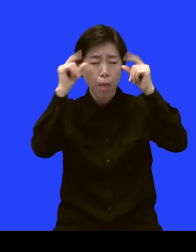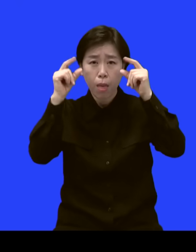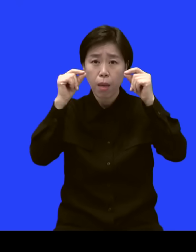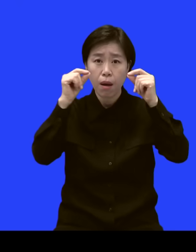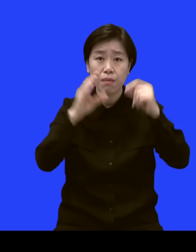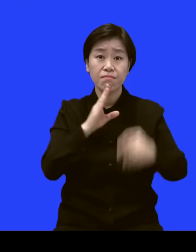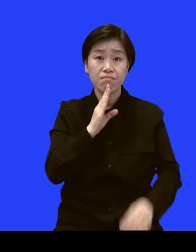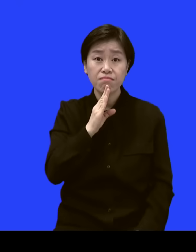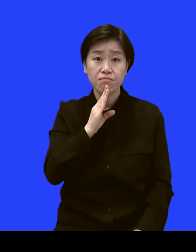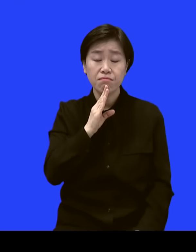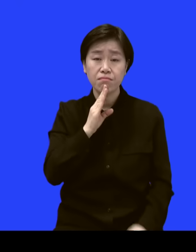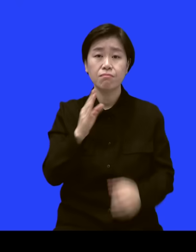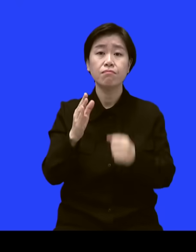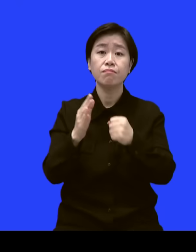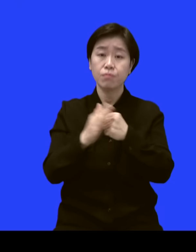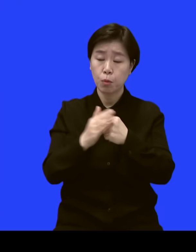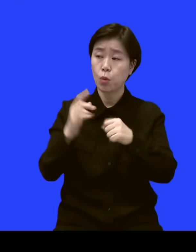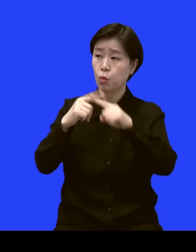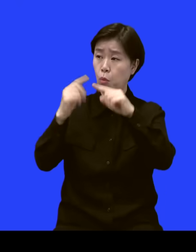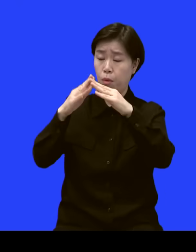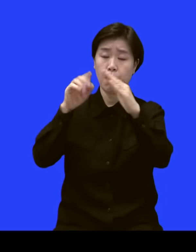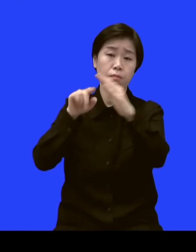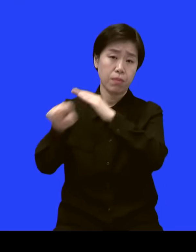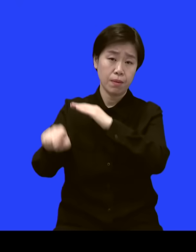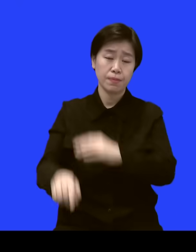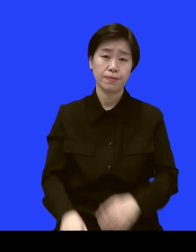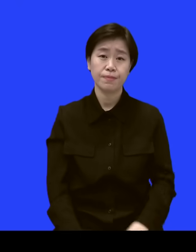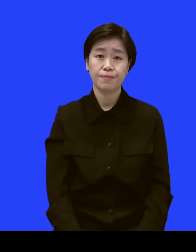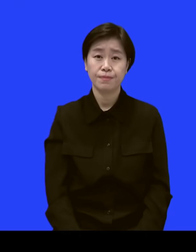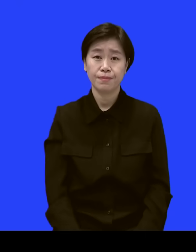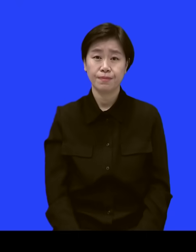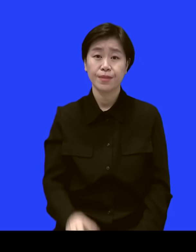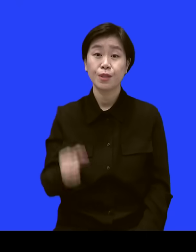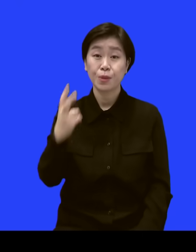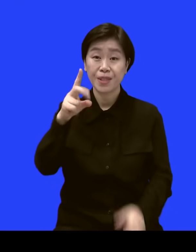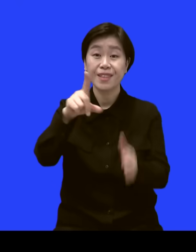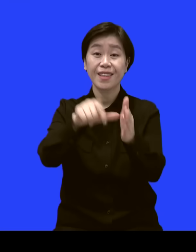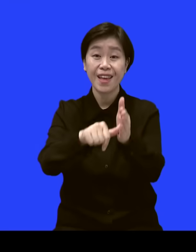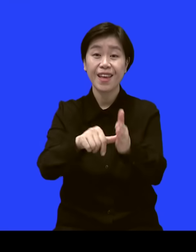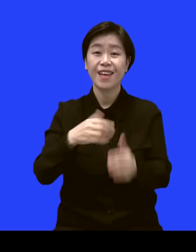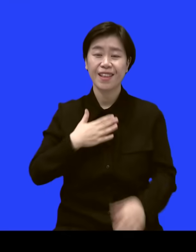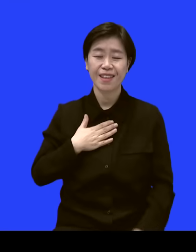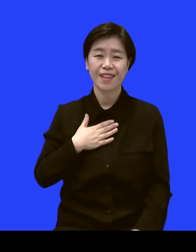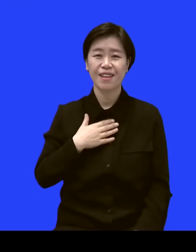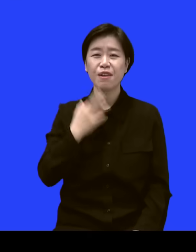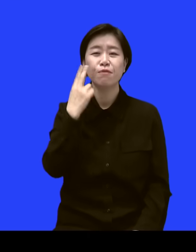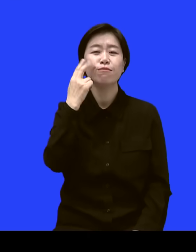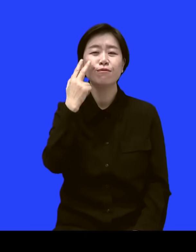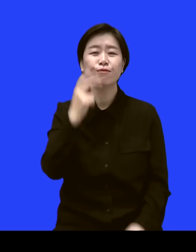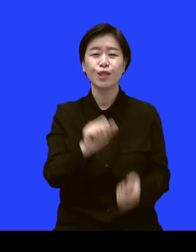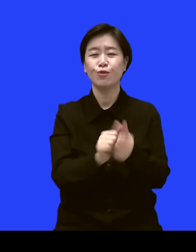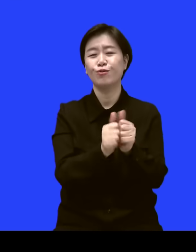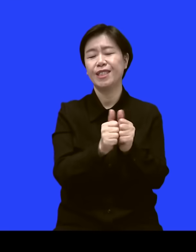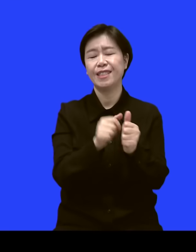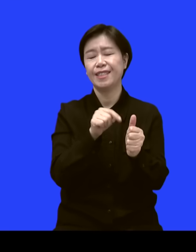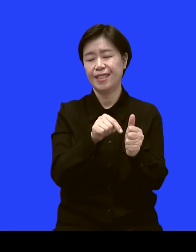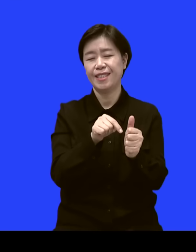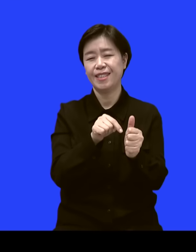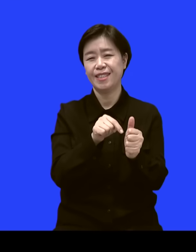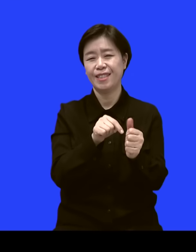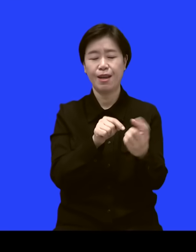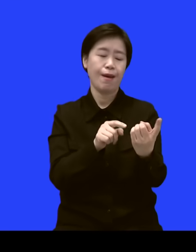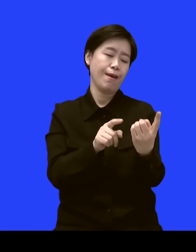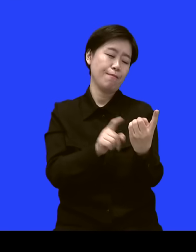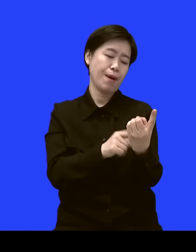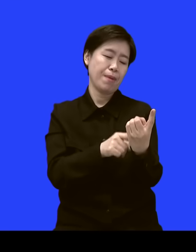새고 가는 거죠. 그리고 그 당시에도 제가 사실은 미국 주식을 하고 있었거든요. 새벽 그래도